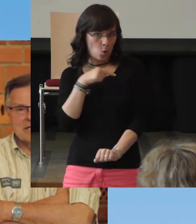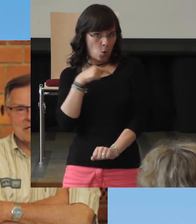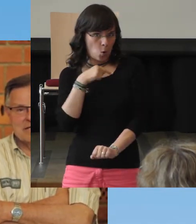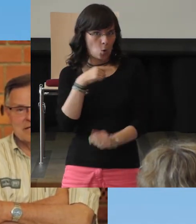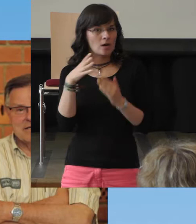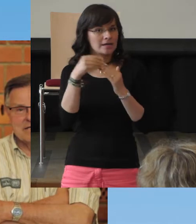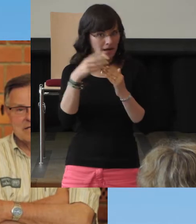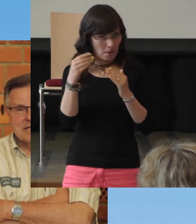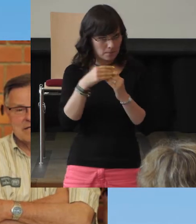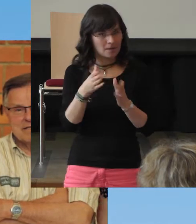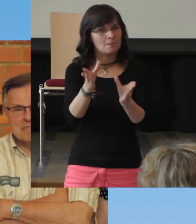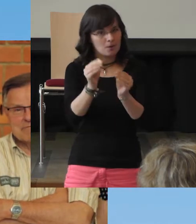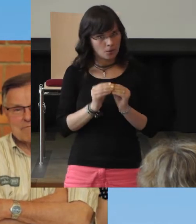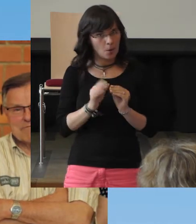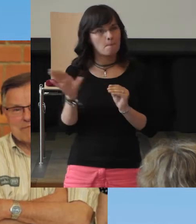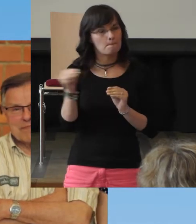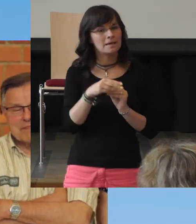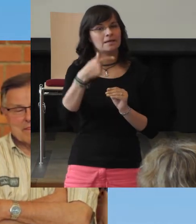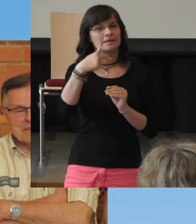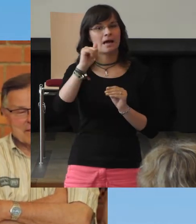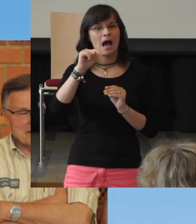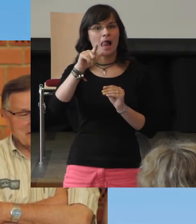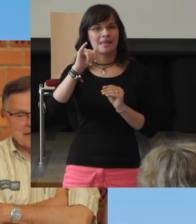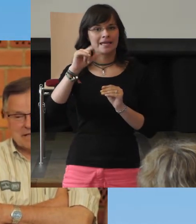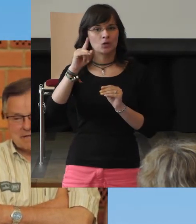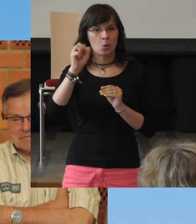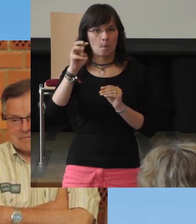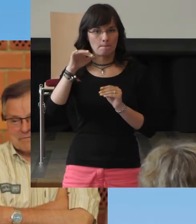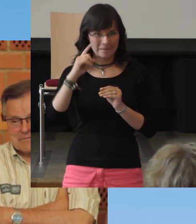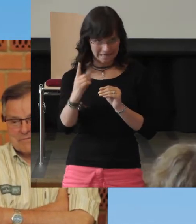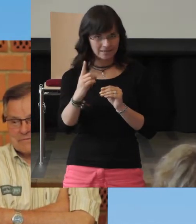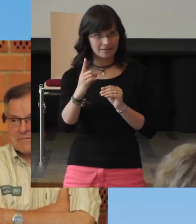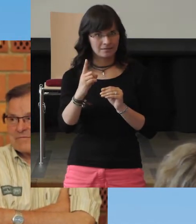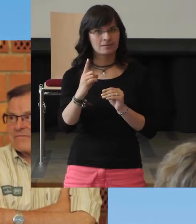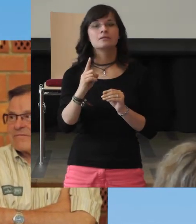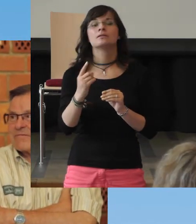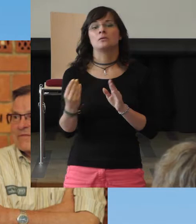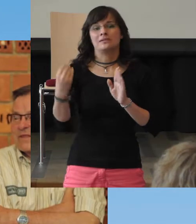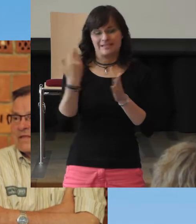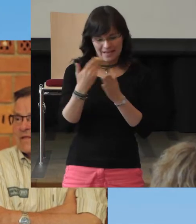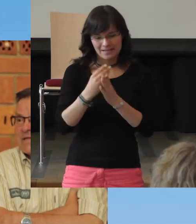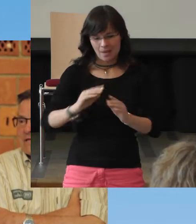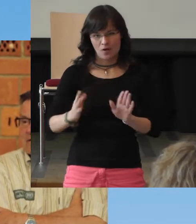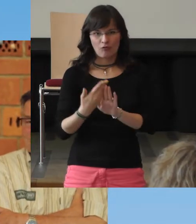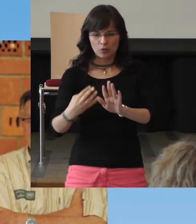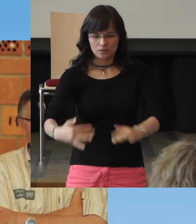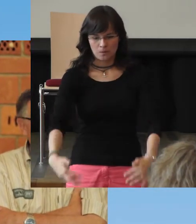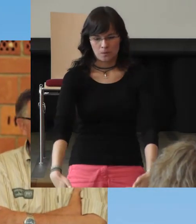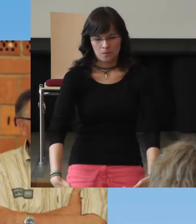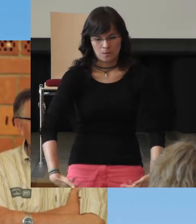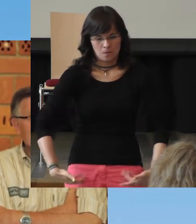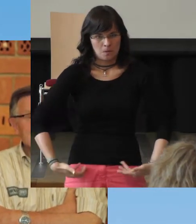mit Thalidomid und daher habe ich ging das von den Füßen hoch und habe bis zu den Beinen und den